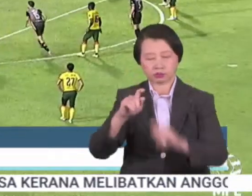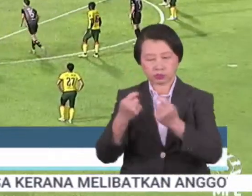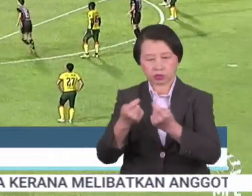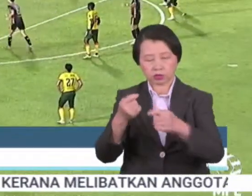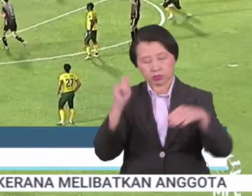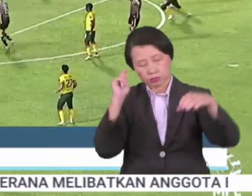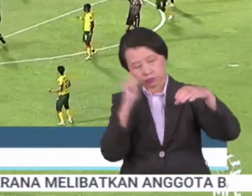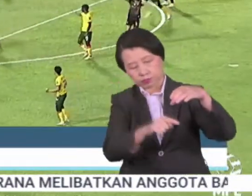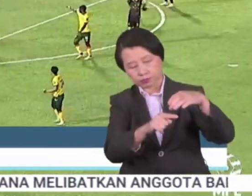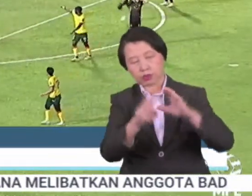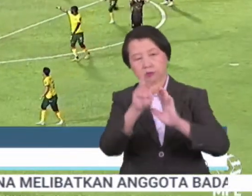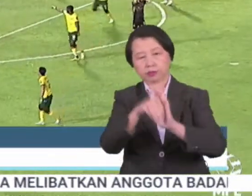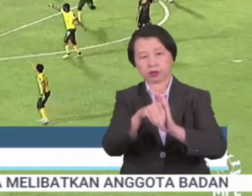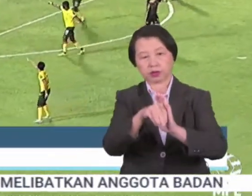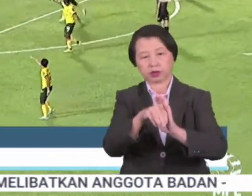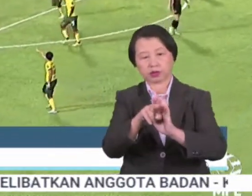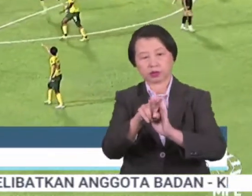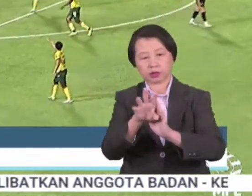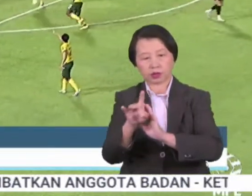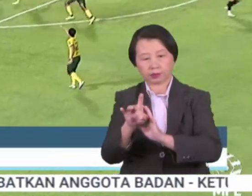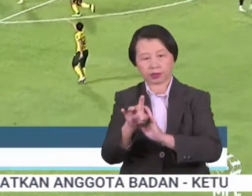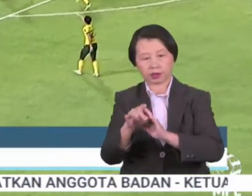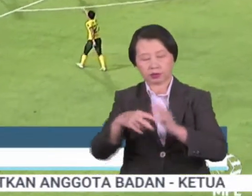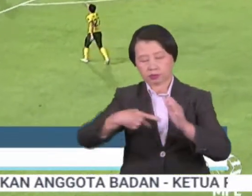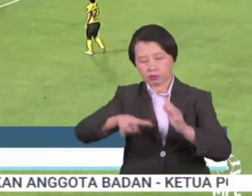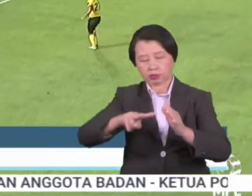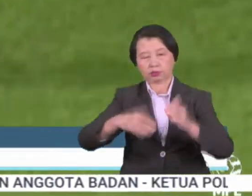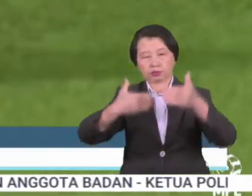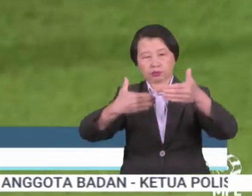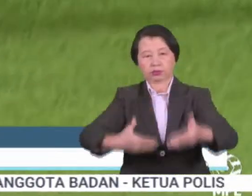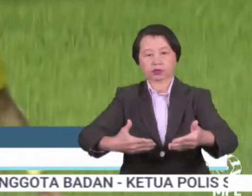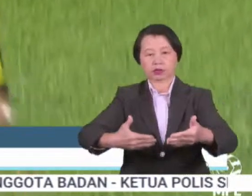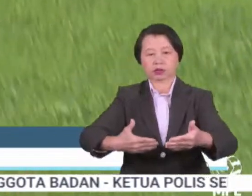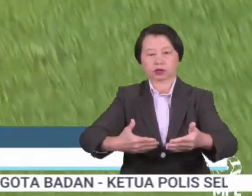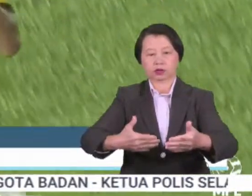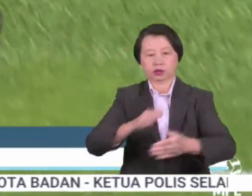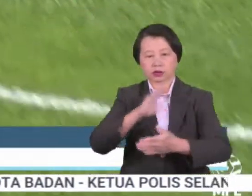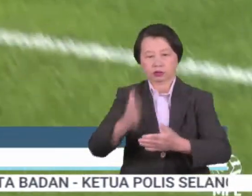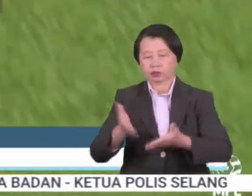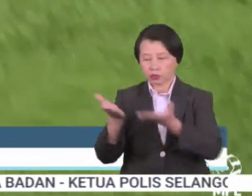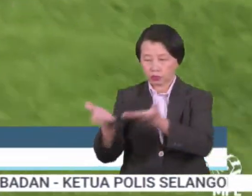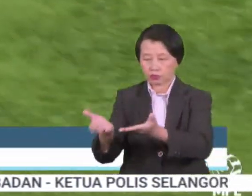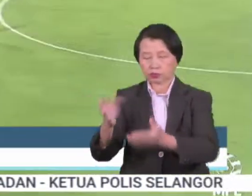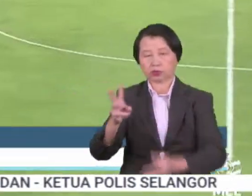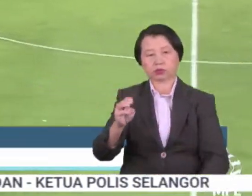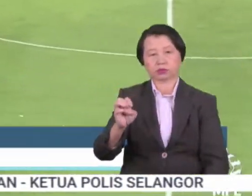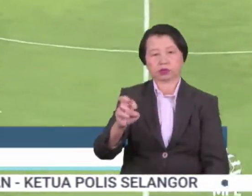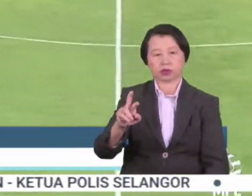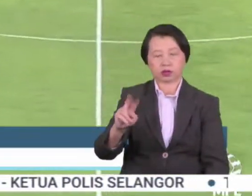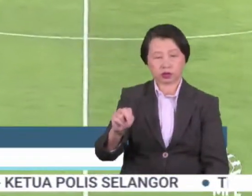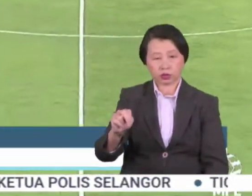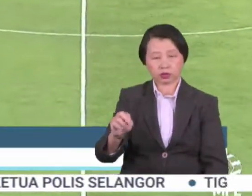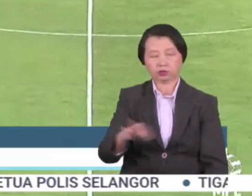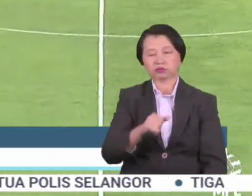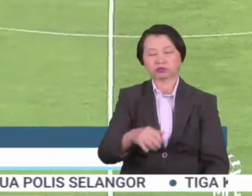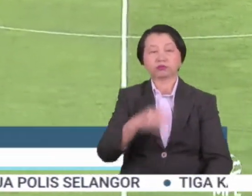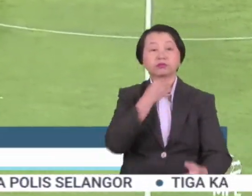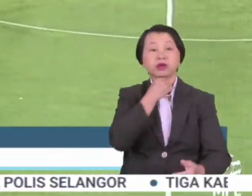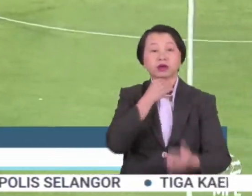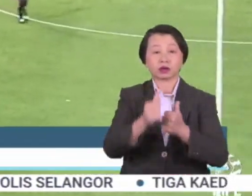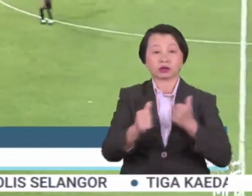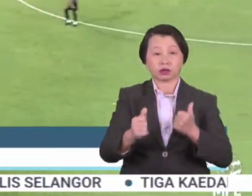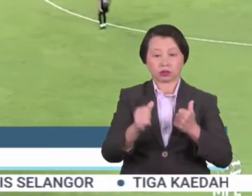membuka jaringan minit ke-28 menerusi sepakan penalti disempurnakan Manuel hidal perak yang